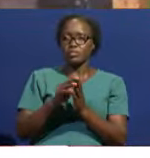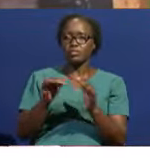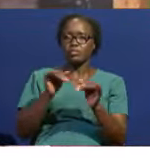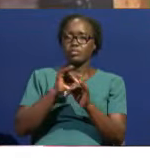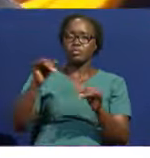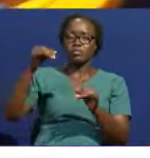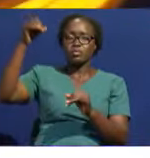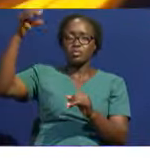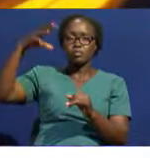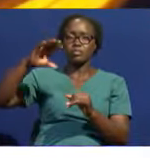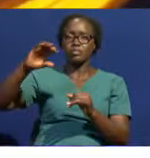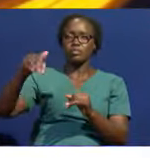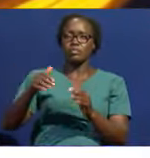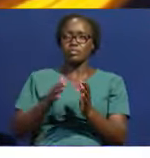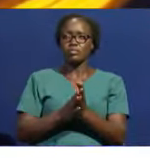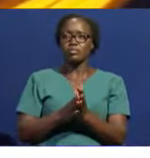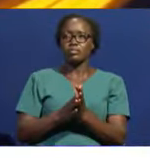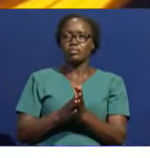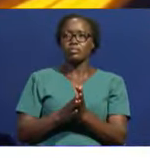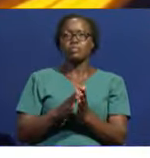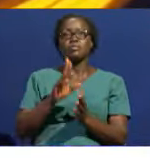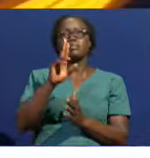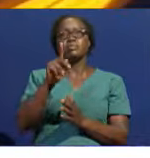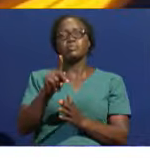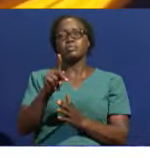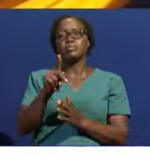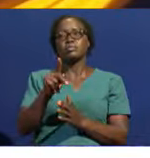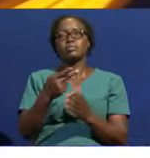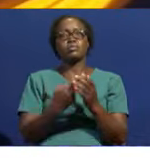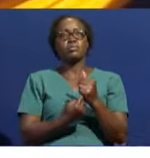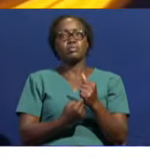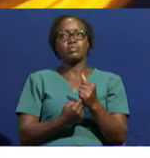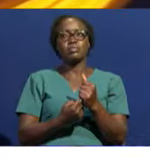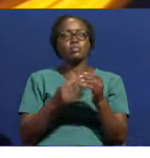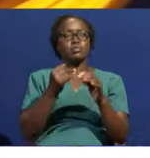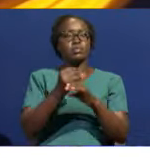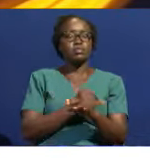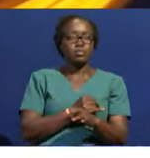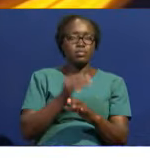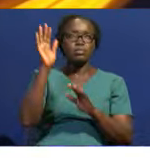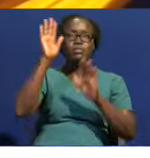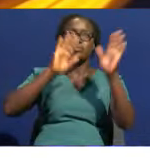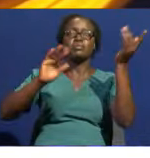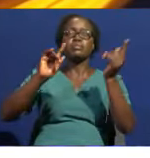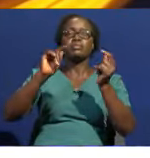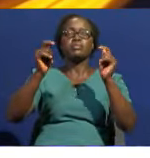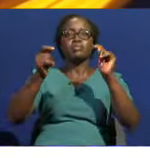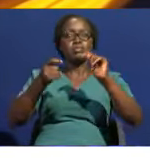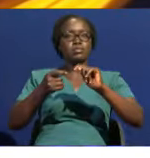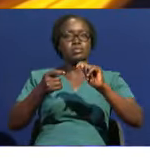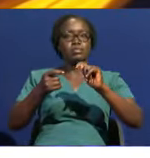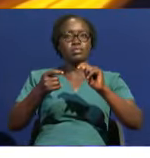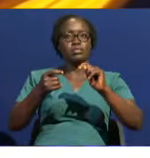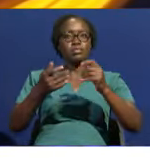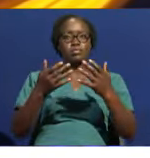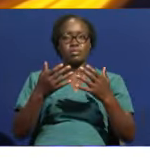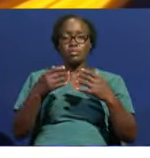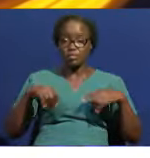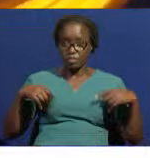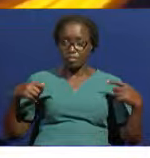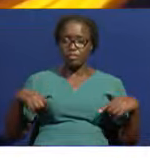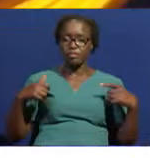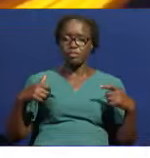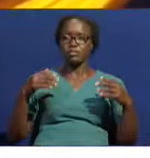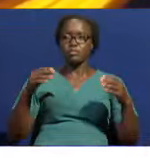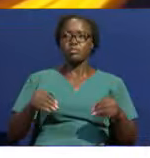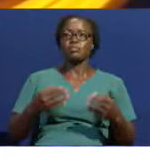katika kaunti hiyo. And through UK PACT, which stands for Partnering for Accelerated Climate Transitions, we have been proud